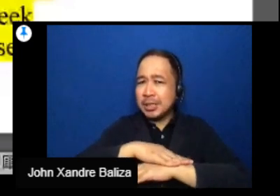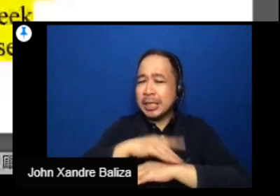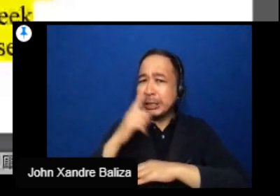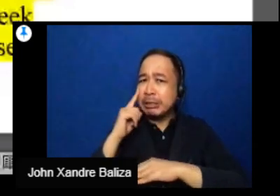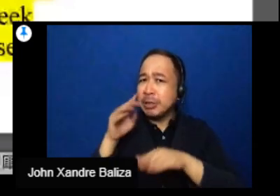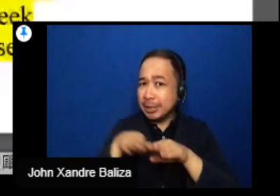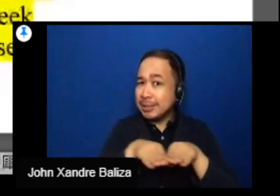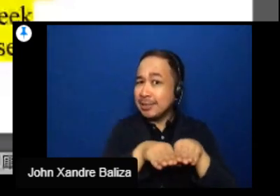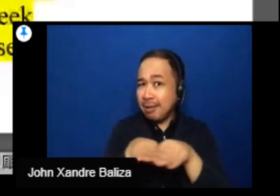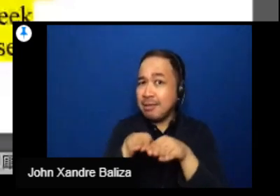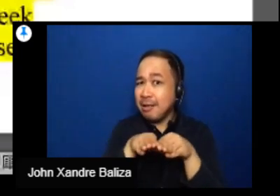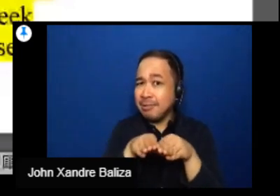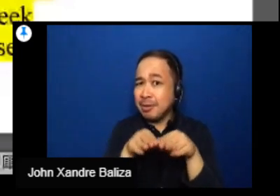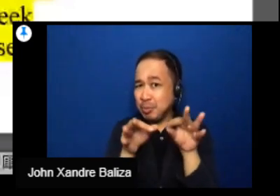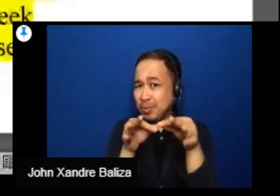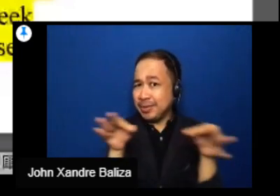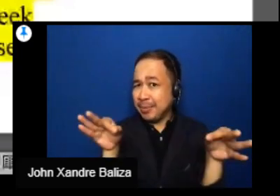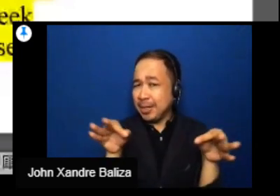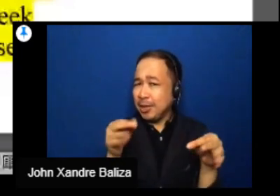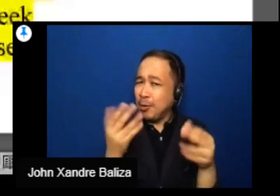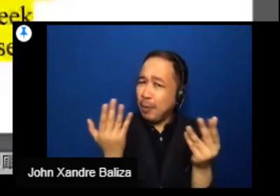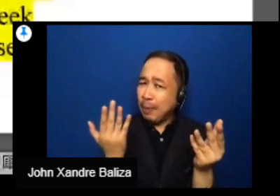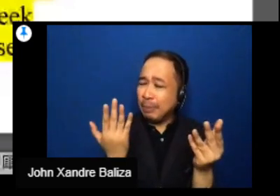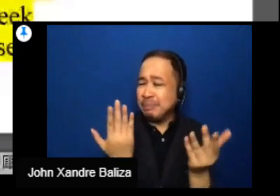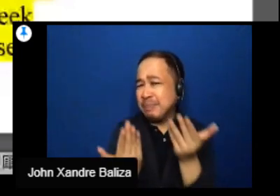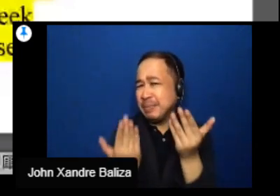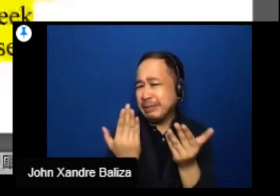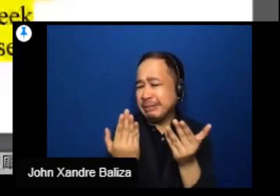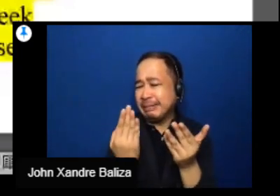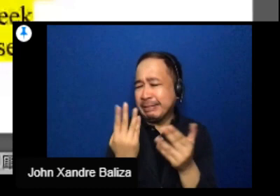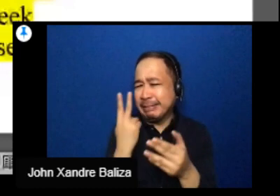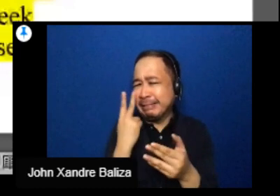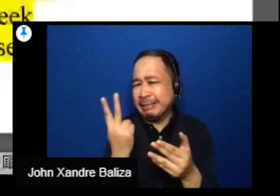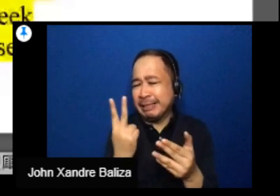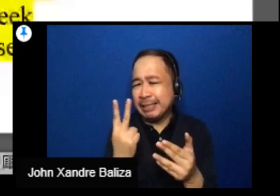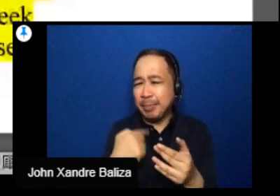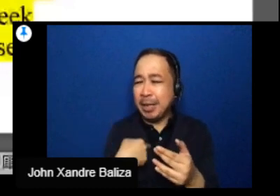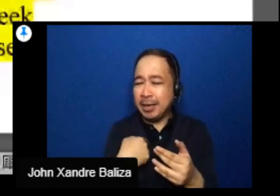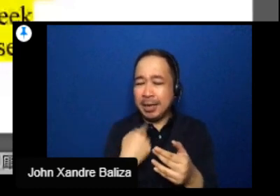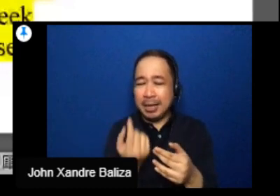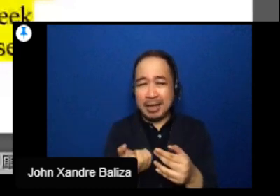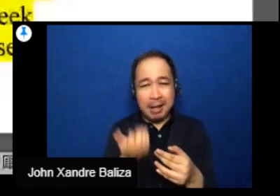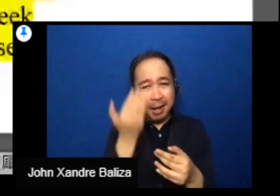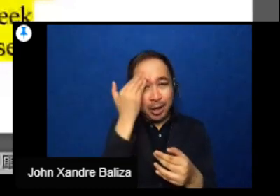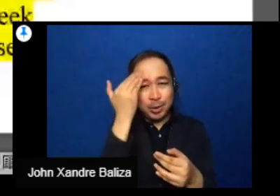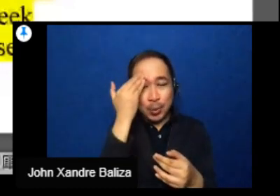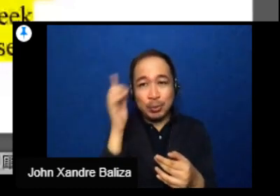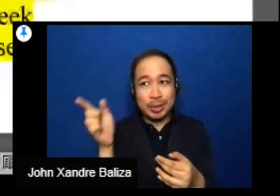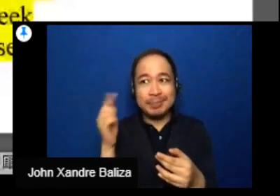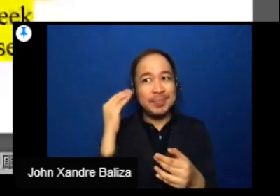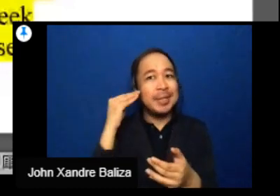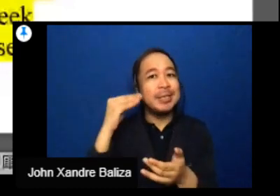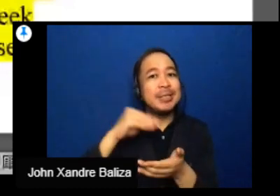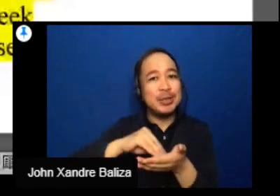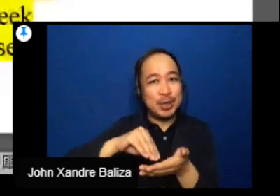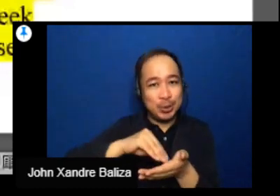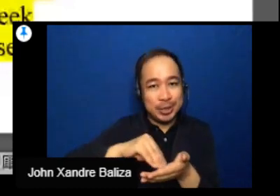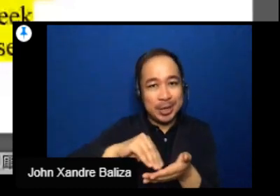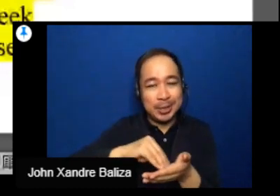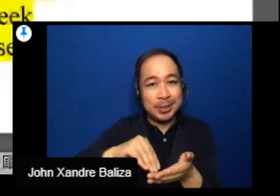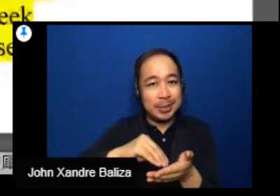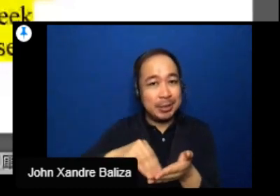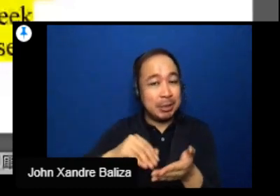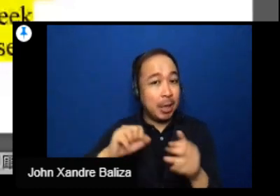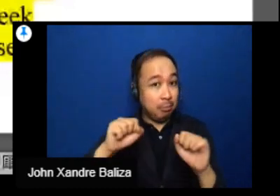名？我刚才理解秘书处的意思是这样，请问这是在其他哪个文件中是否能给我们一个参考？谢